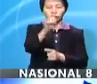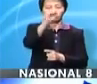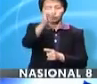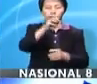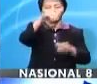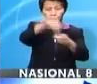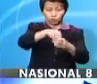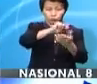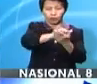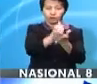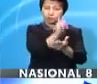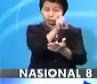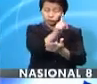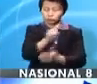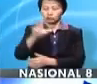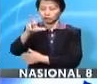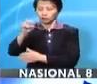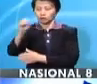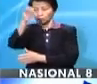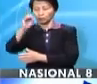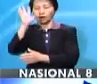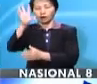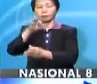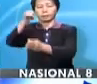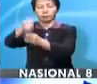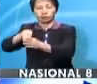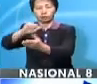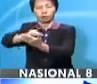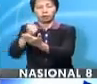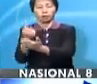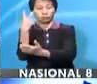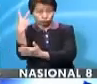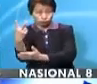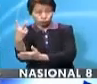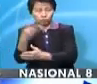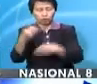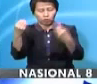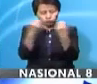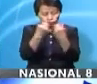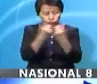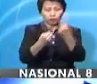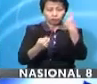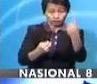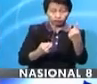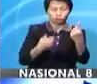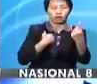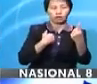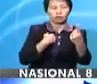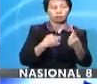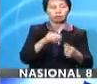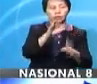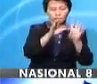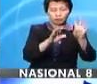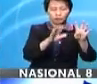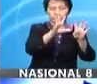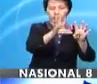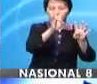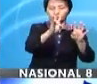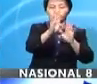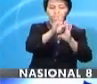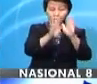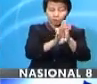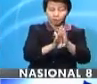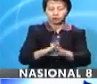masuk ke akaun 1, 30% akan masuk akaun 2. Jumlah akaun 1 adalah sebanyak 457